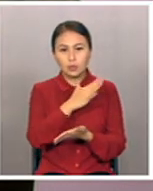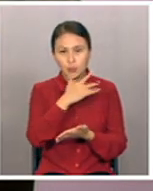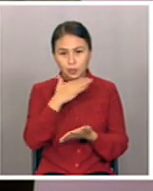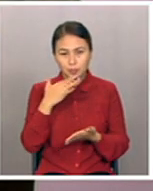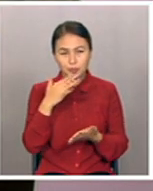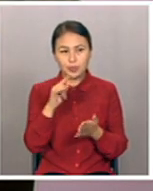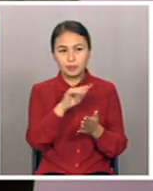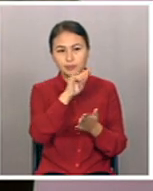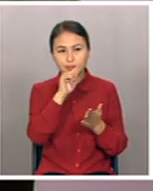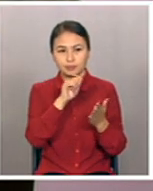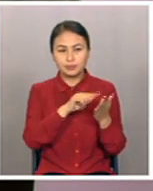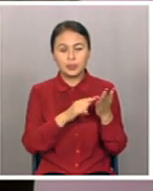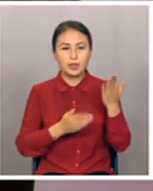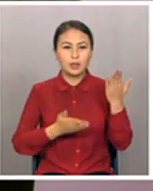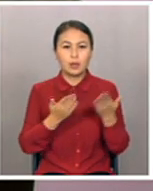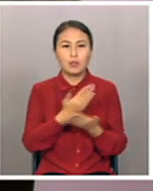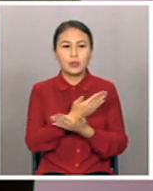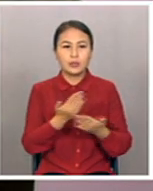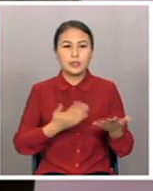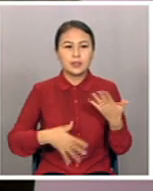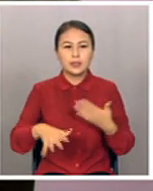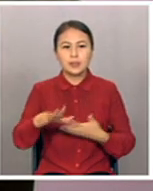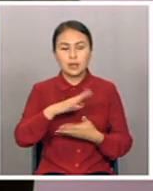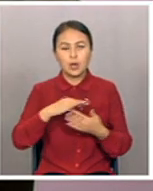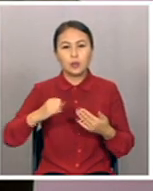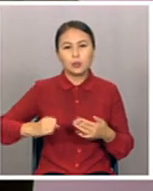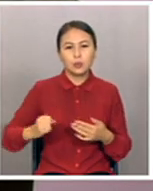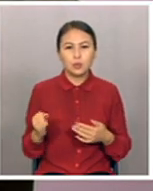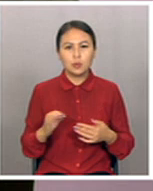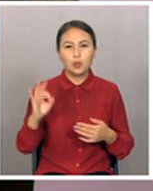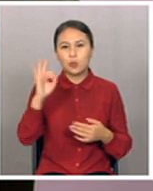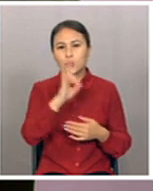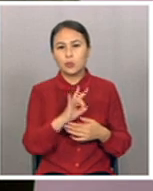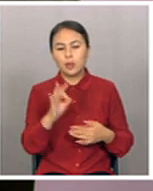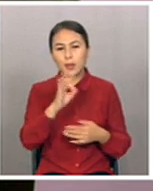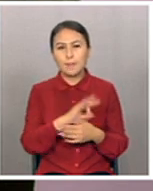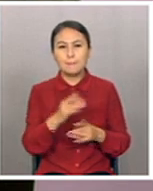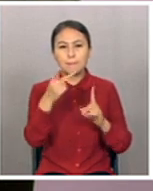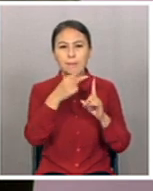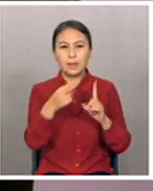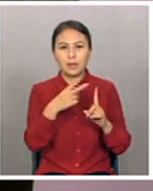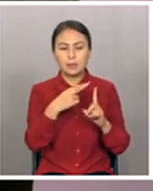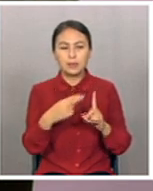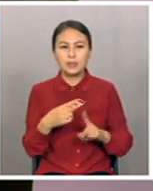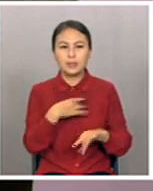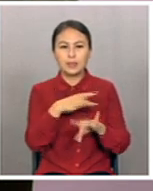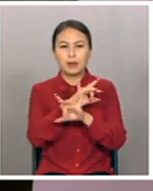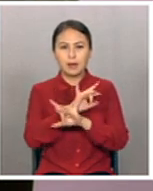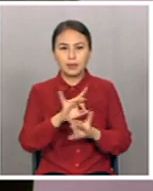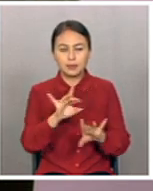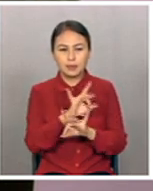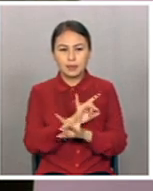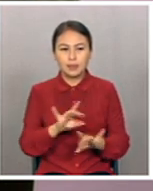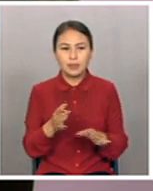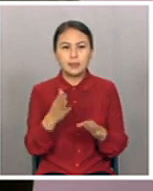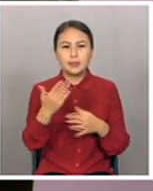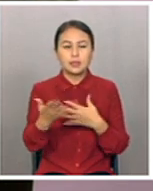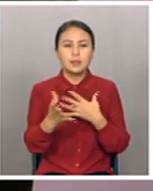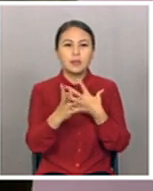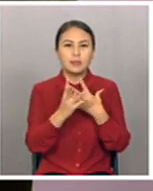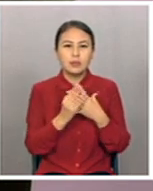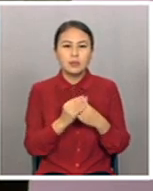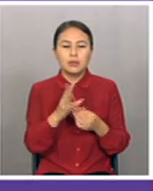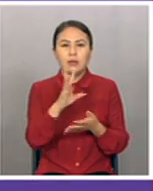болса, мен сендерге қазір дос туралы мақал мәтелдер айтайын. Сендер менімен бірге